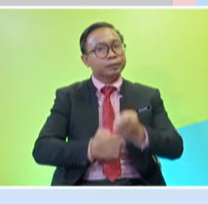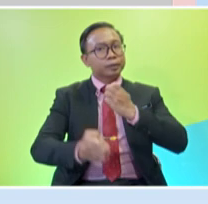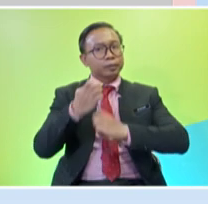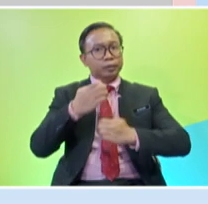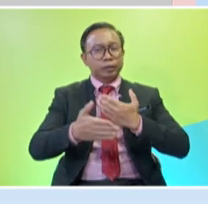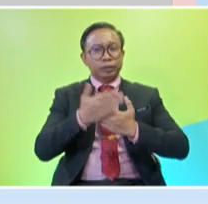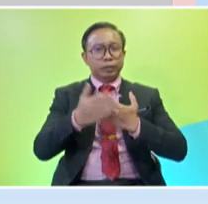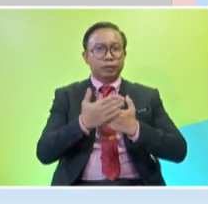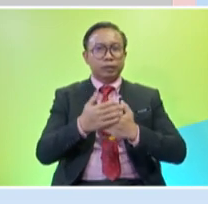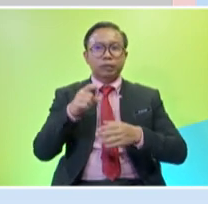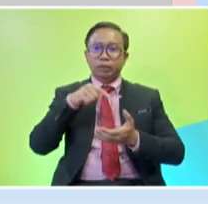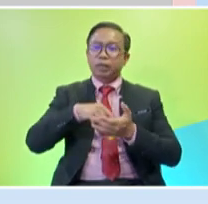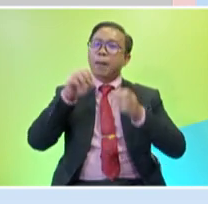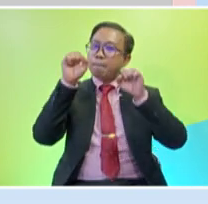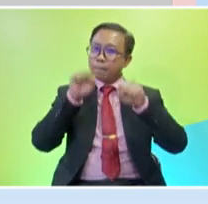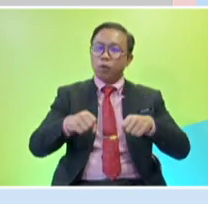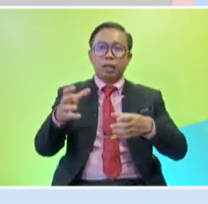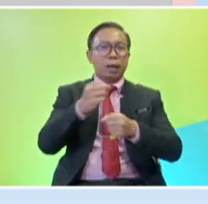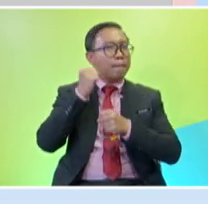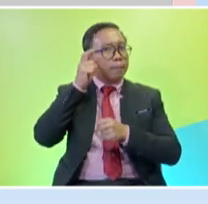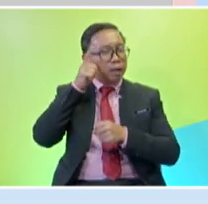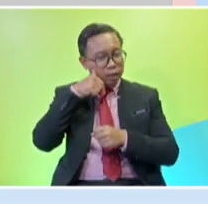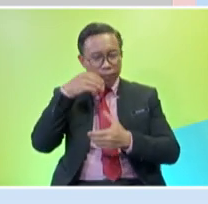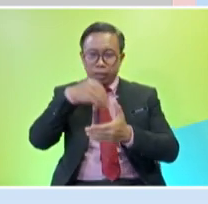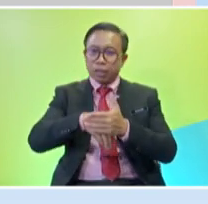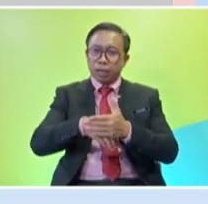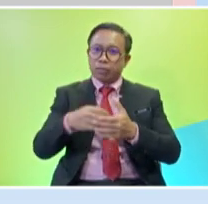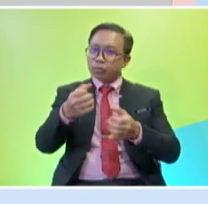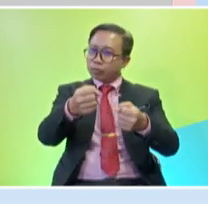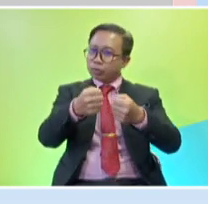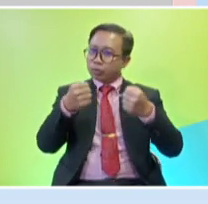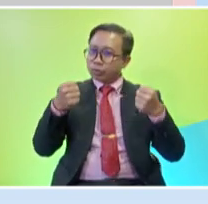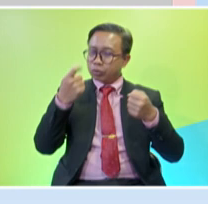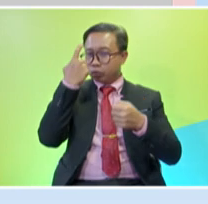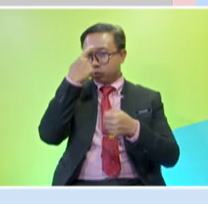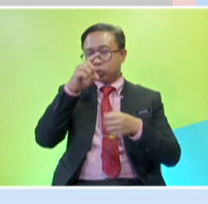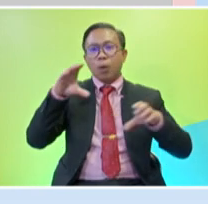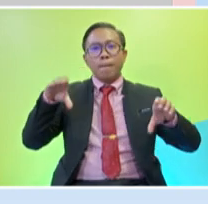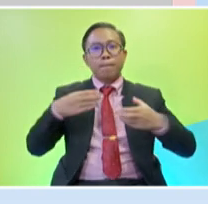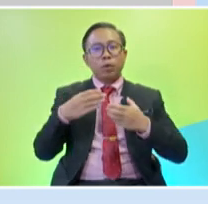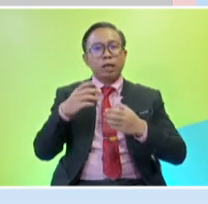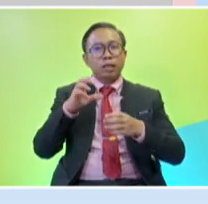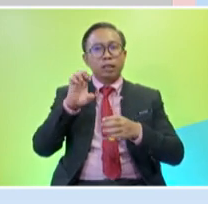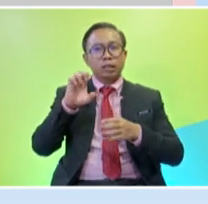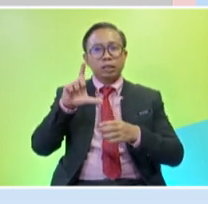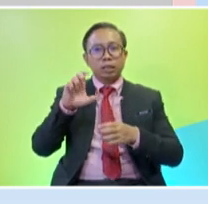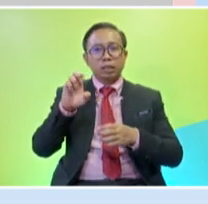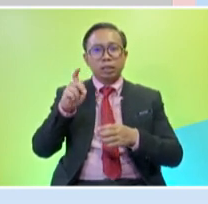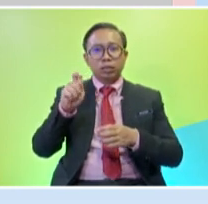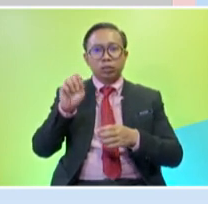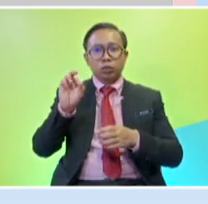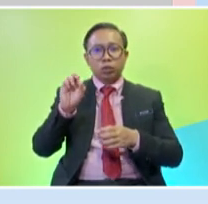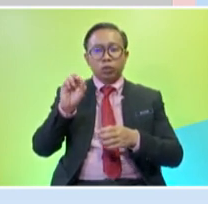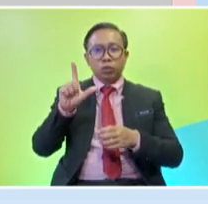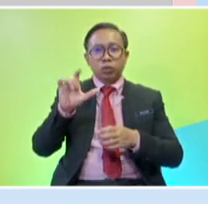kita boleh ambil lemon yang ada dalam peti sejuk di rumah untuk dijadikan sebagai elektrolit dan penggunaan